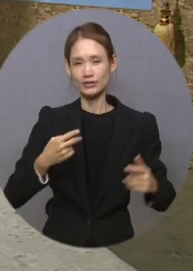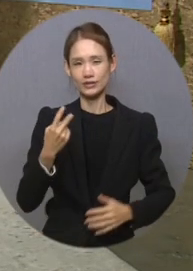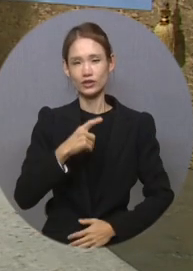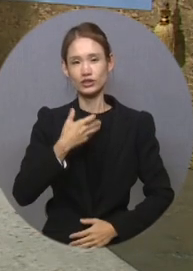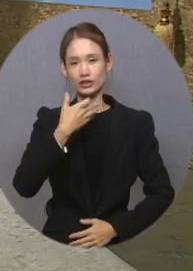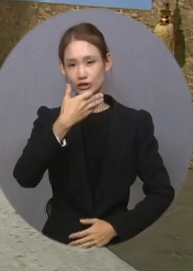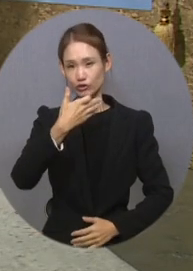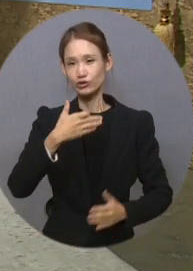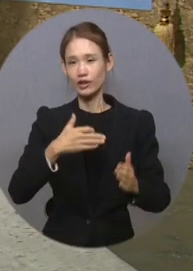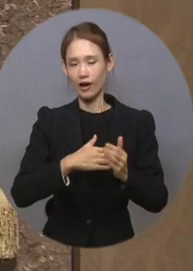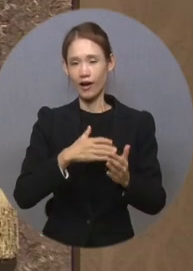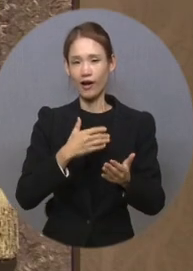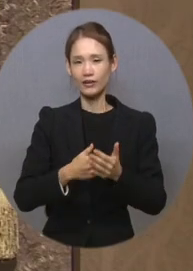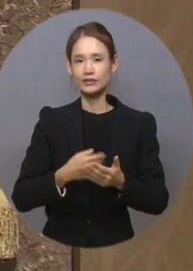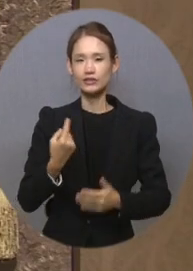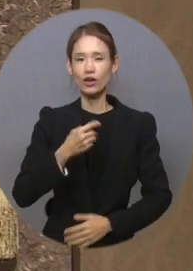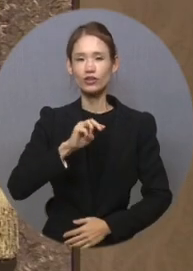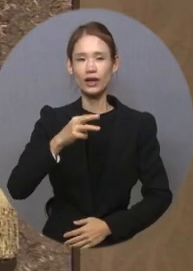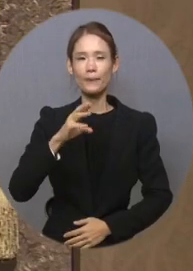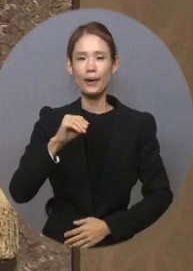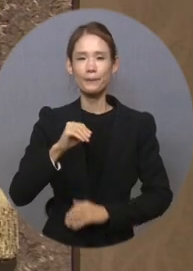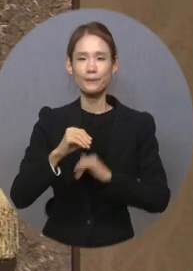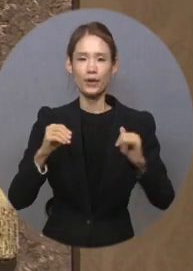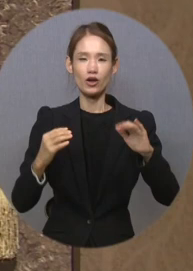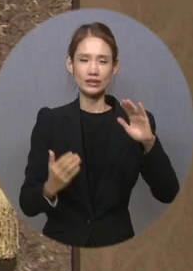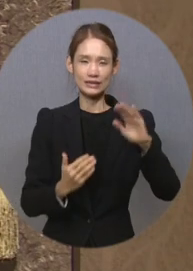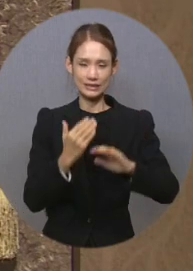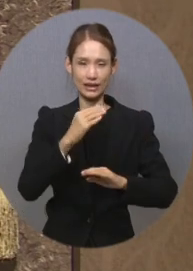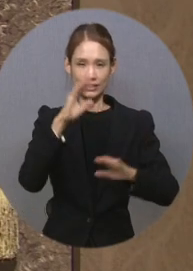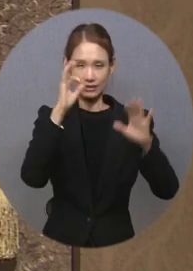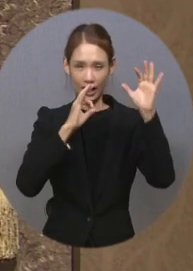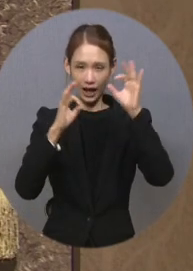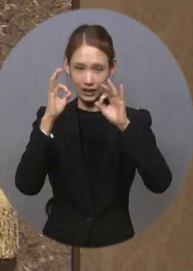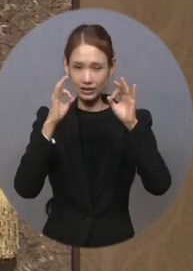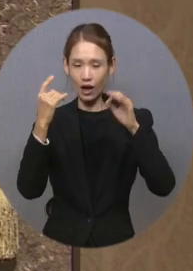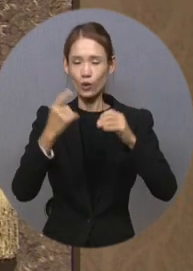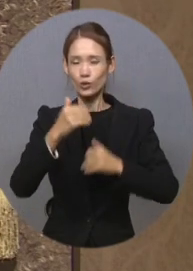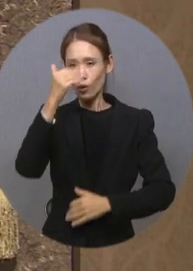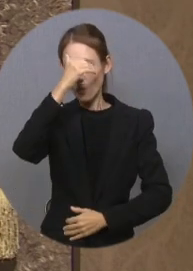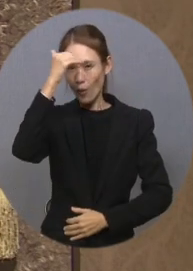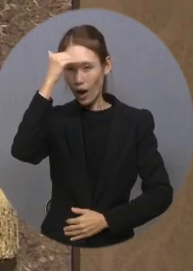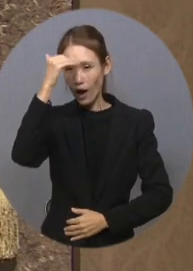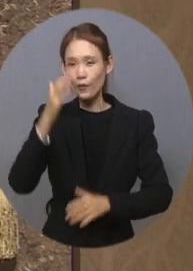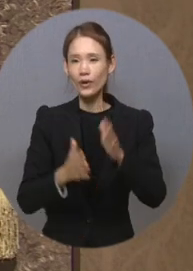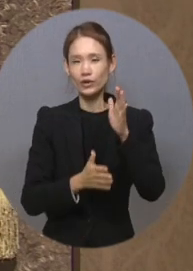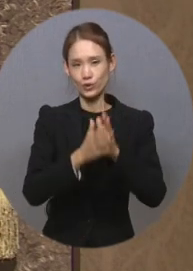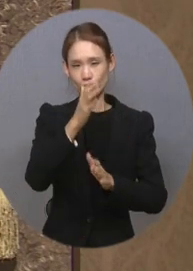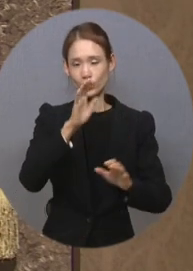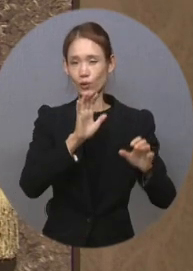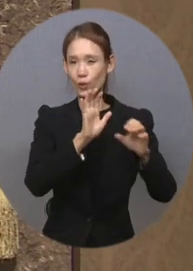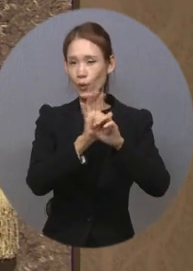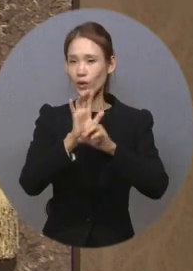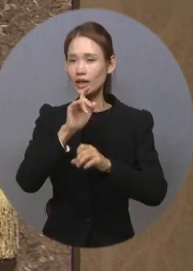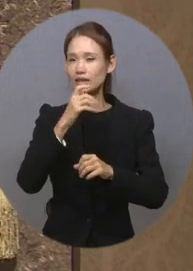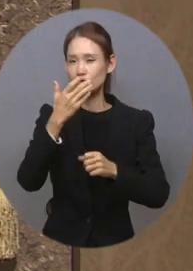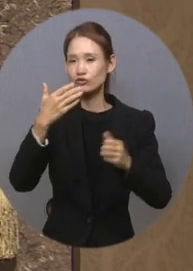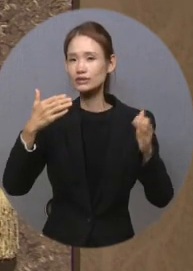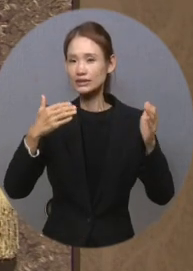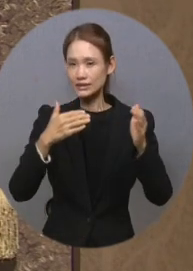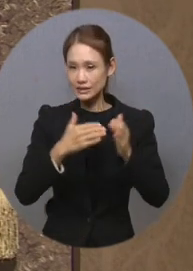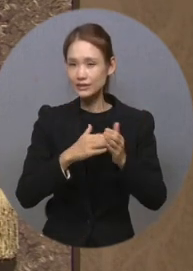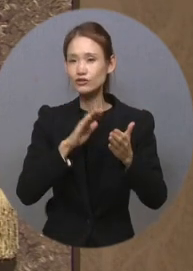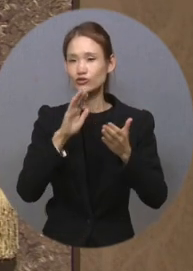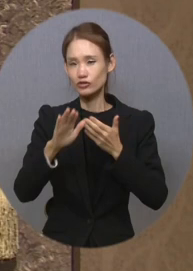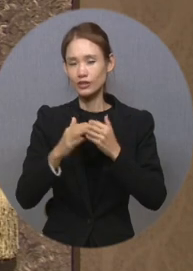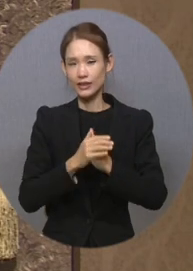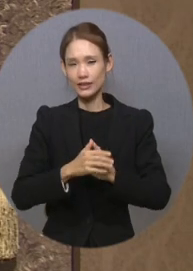2019년까지는 네. 1,300만 명 이상이 찾는 그런 관광 도시였고, 또 코로나 끝나고 나면은 네. 가장 먼저